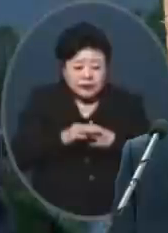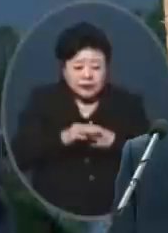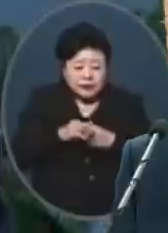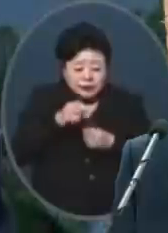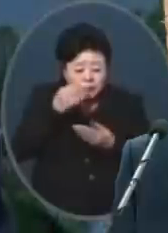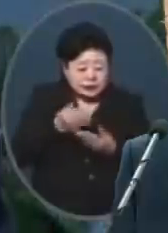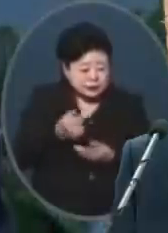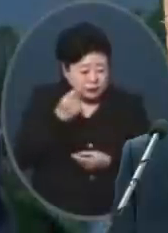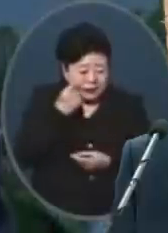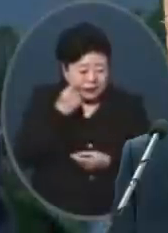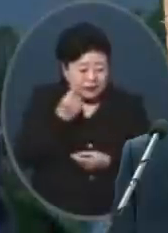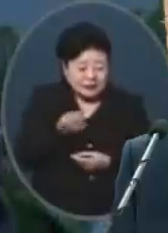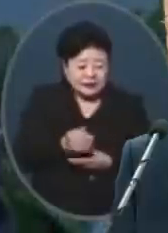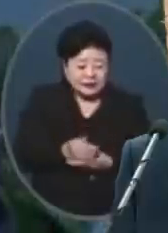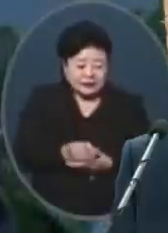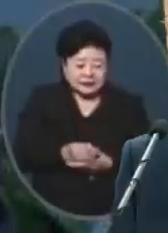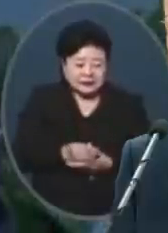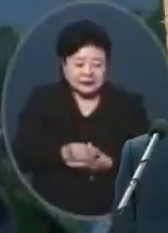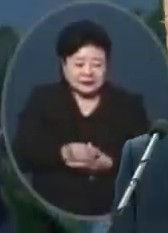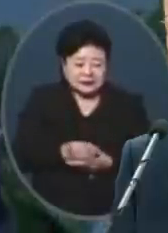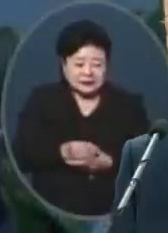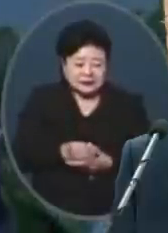산다는 것은 있을 수 없습니다